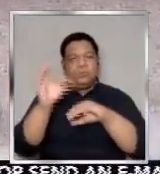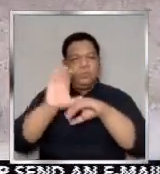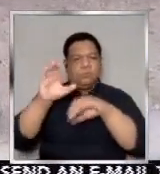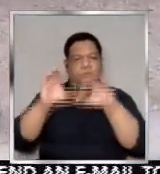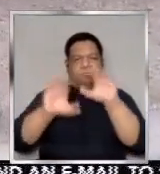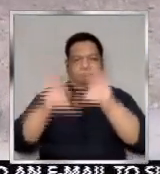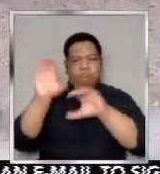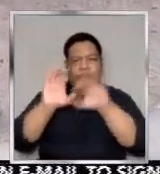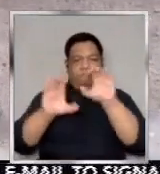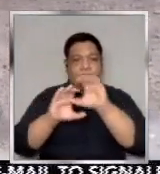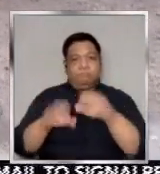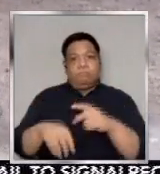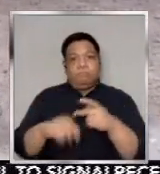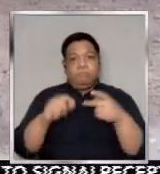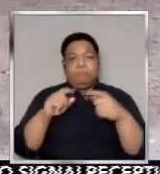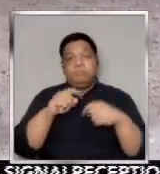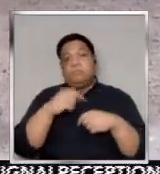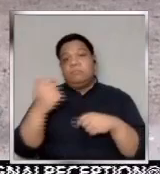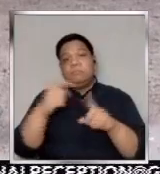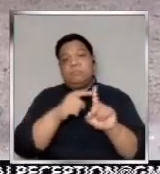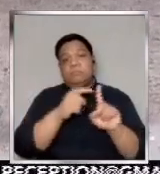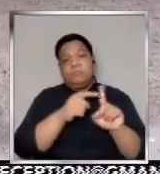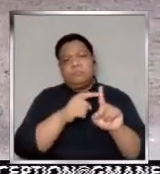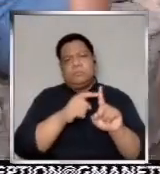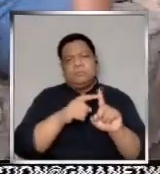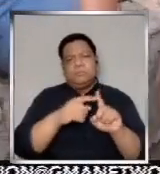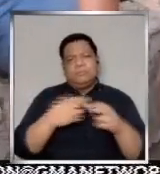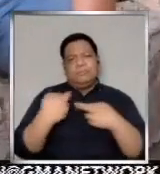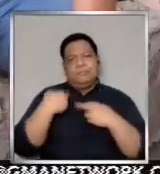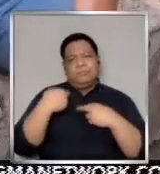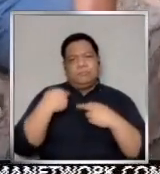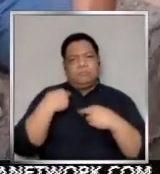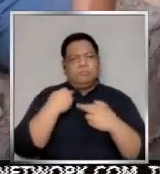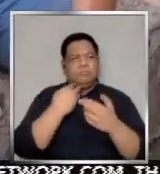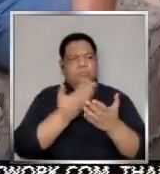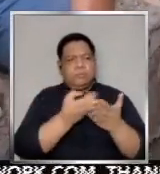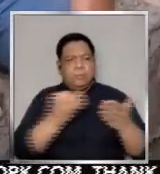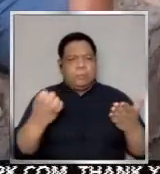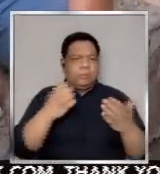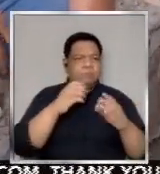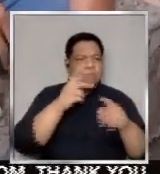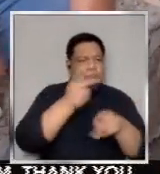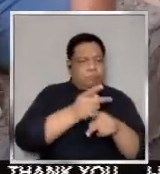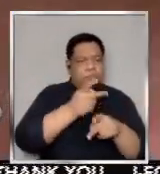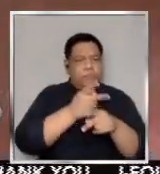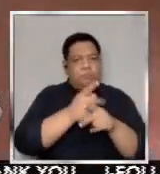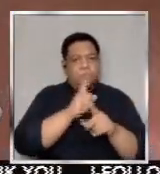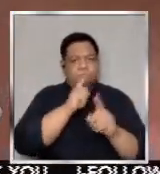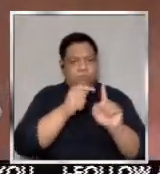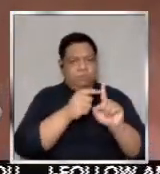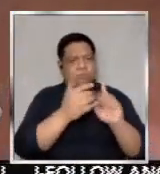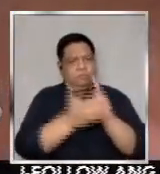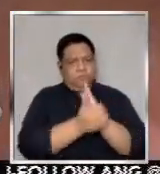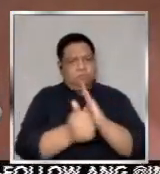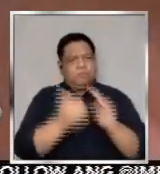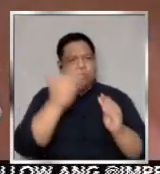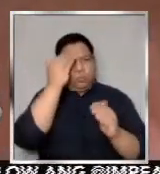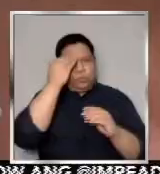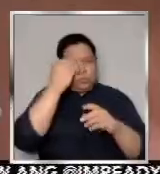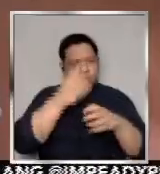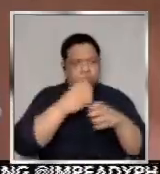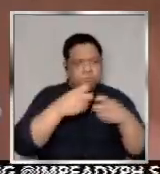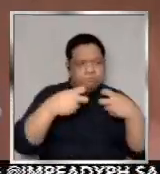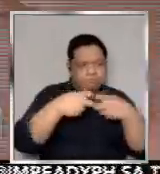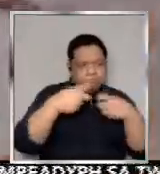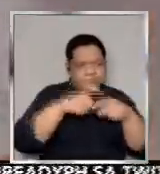at timekeeper ng isang construction company sa mga nawalan ng trabaho. Skilled worker daw siya kung tutuusin dahil may alam sa electronics at air conditioning at